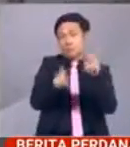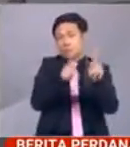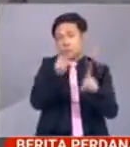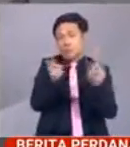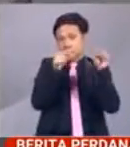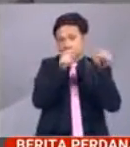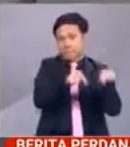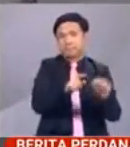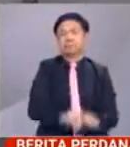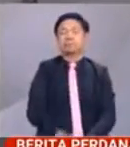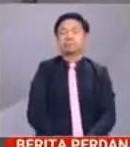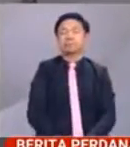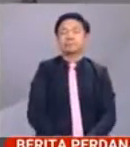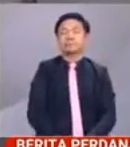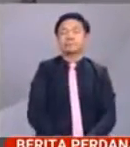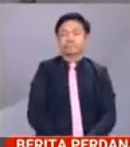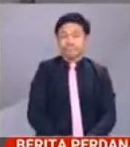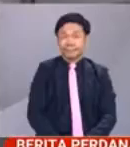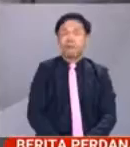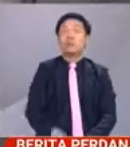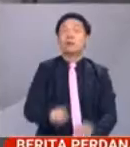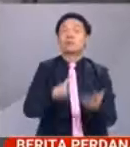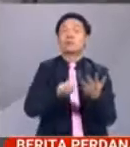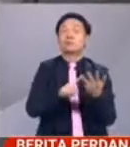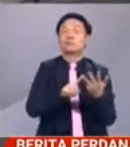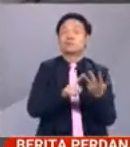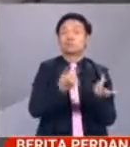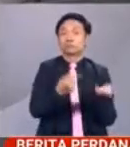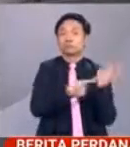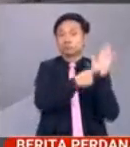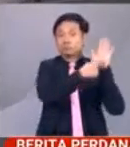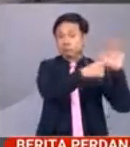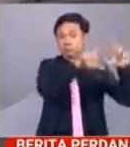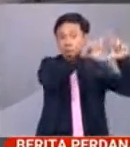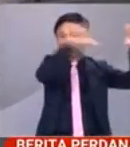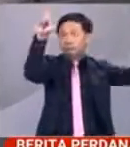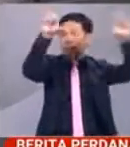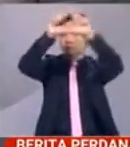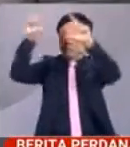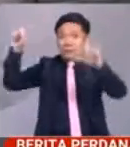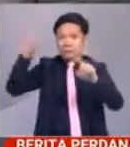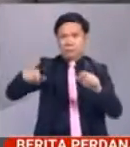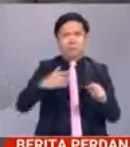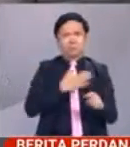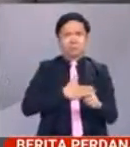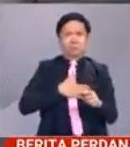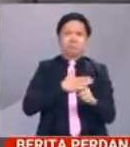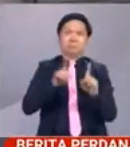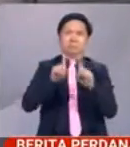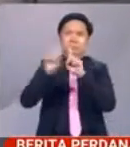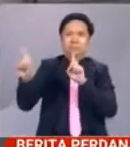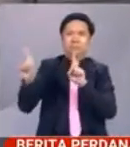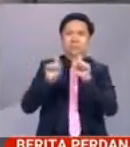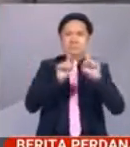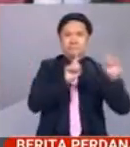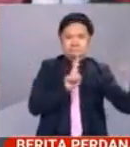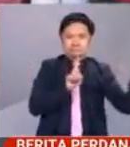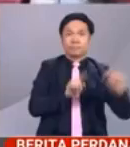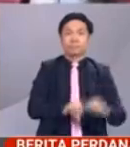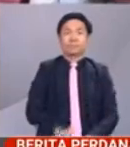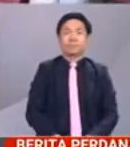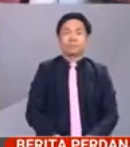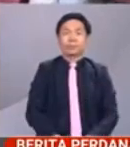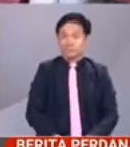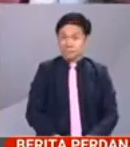Pihak berwajib pula mengambil langkah proaktif dengan memaparkan papan tanda pematuhan penjarakan sosial di setiap premis. Pintu